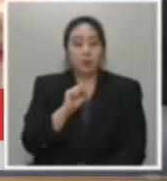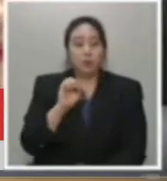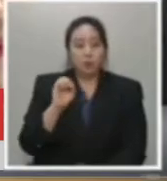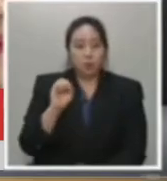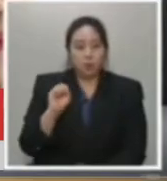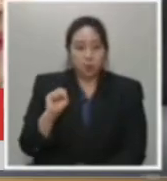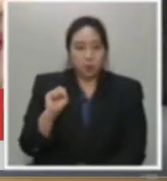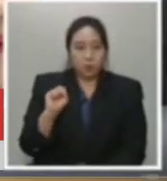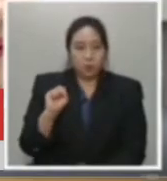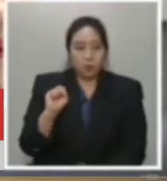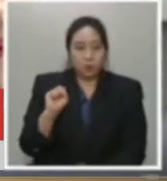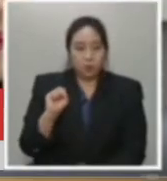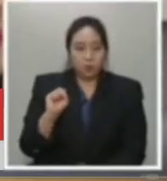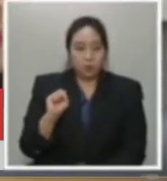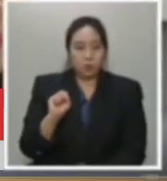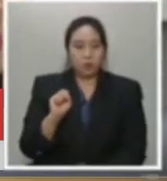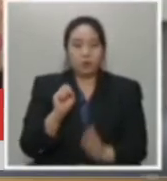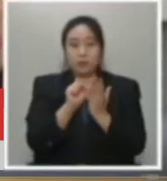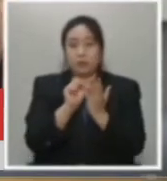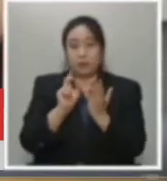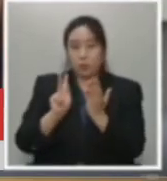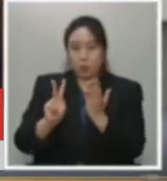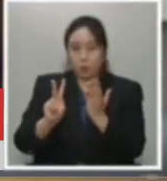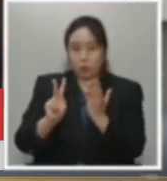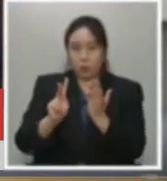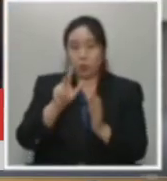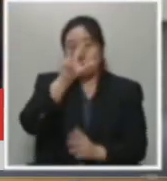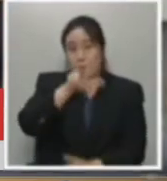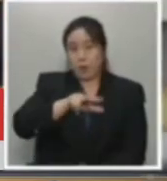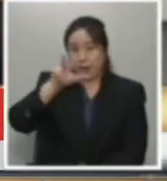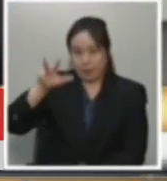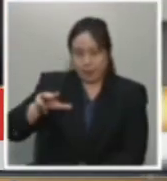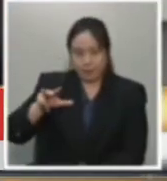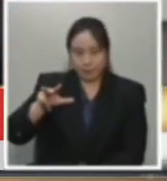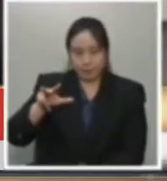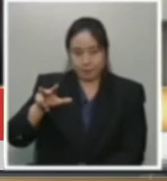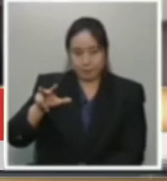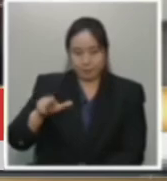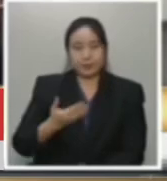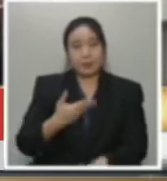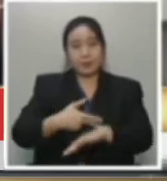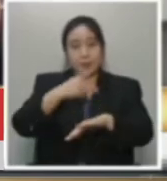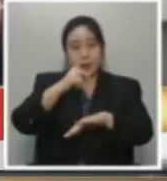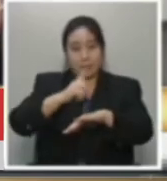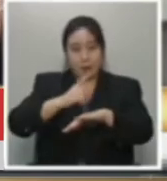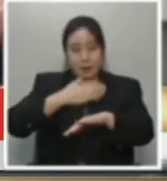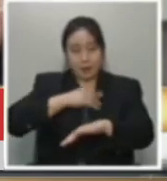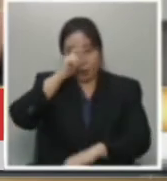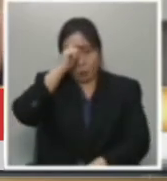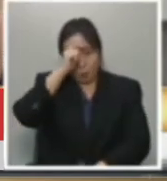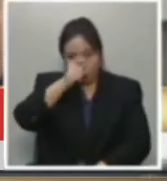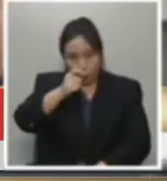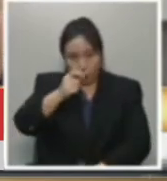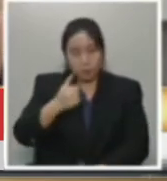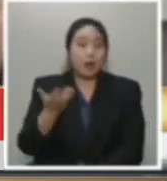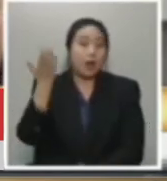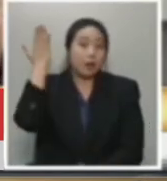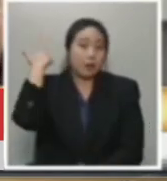าผู้แทนราษฎรจังหวัดสกลนครพรรคเพื่อไทยท่านประธานที่เคารพคะในคราวที่แล้ว